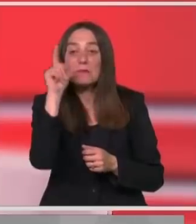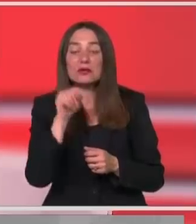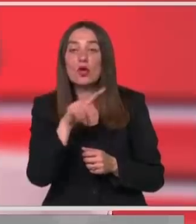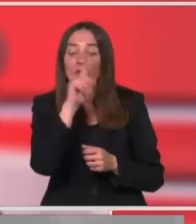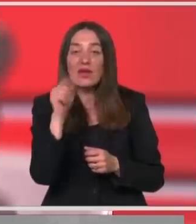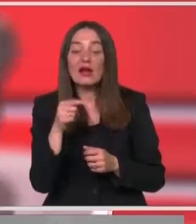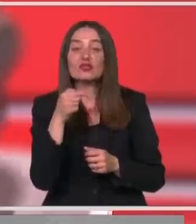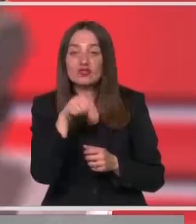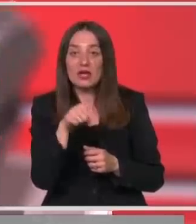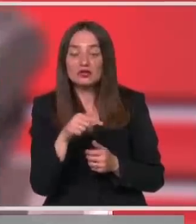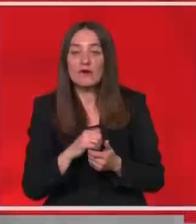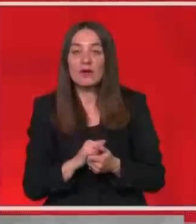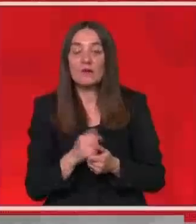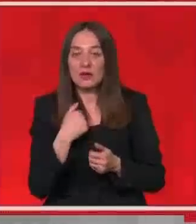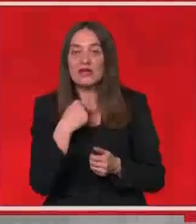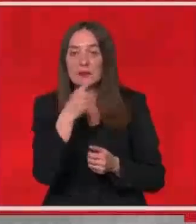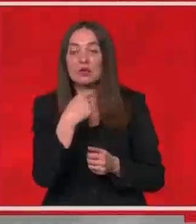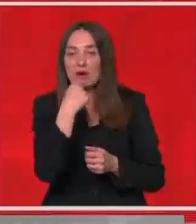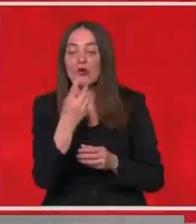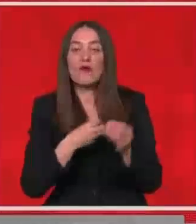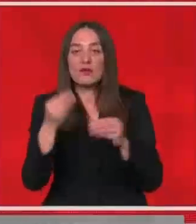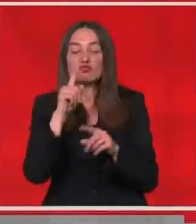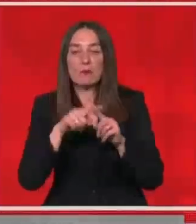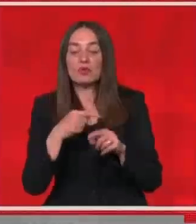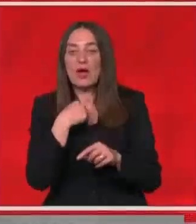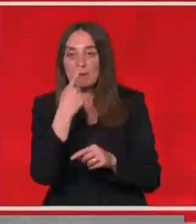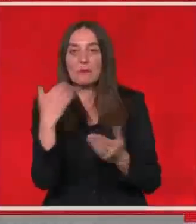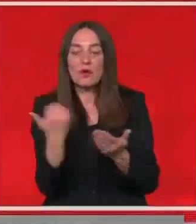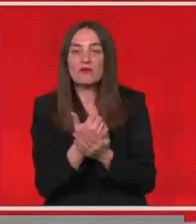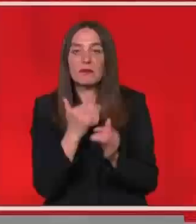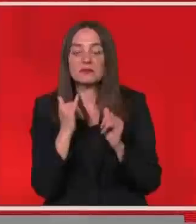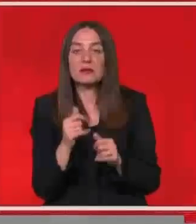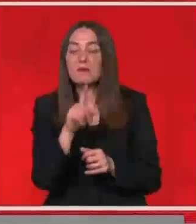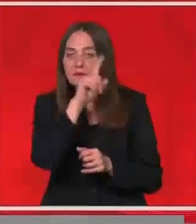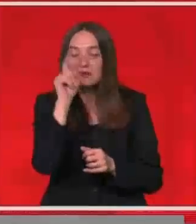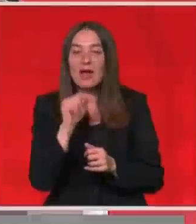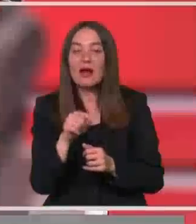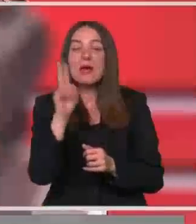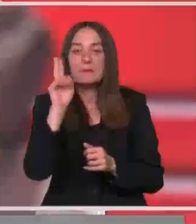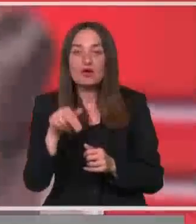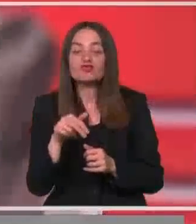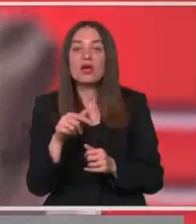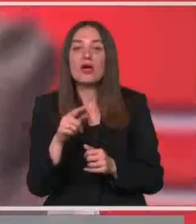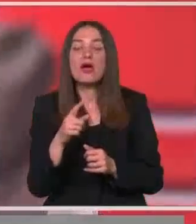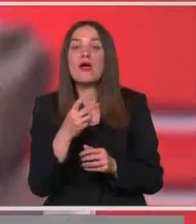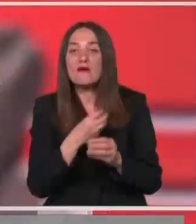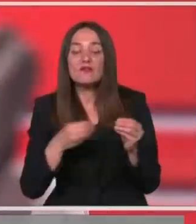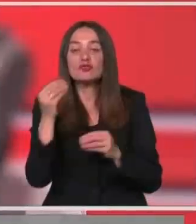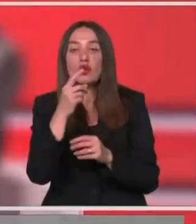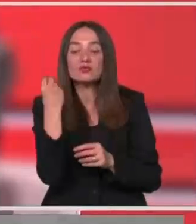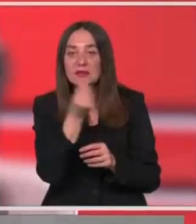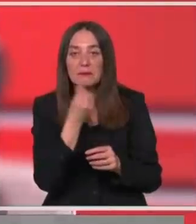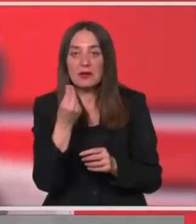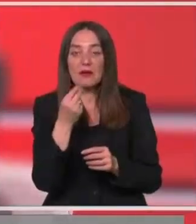da li ćemo da iz ove... To sam i rekao više puta. Ne, znam, sad. Pa dobro, ali da li može ikada više u Srbiji da